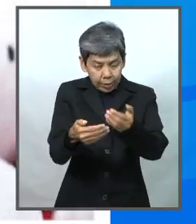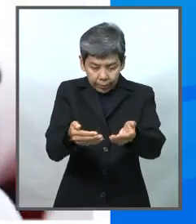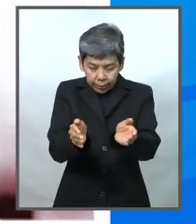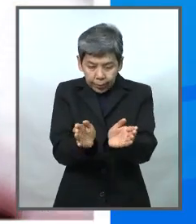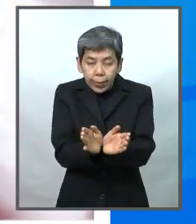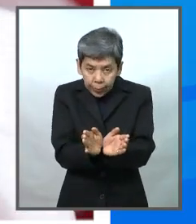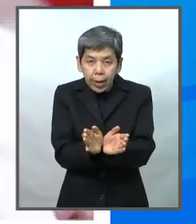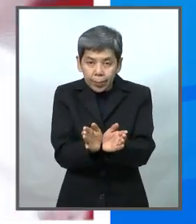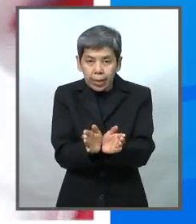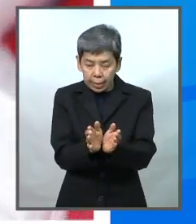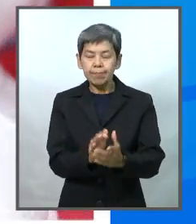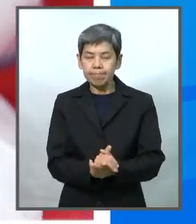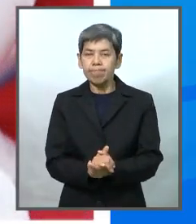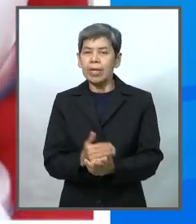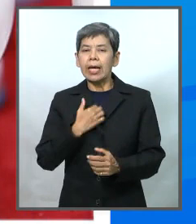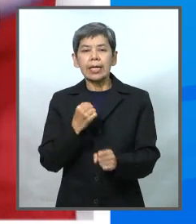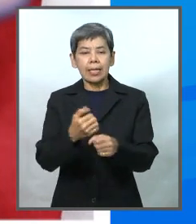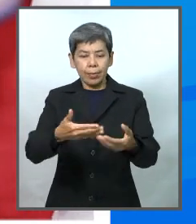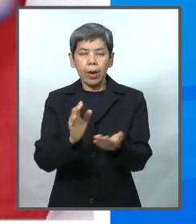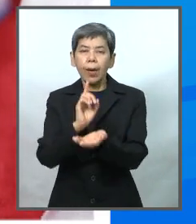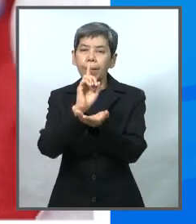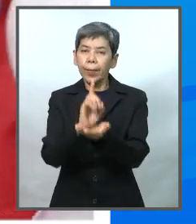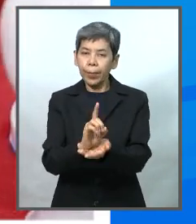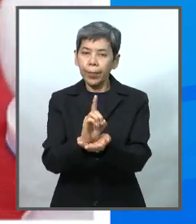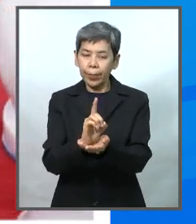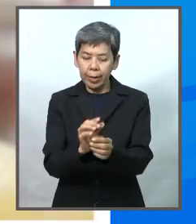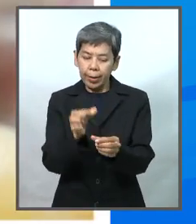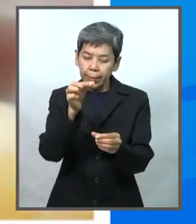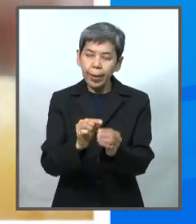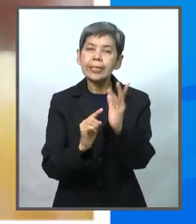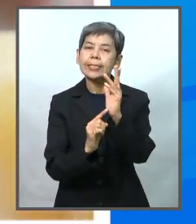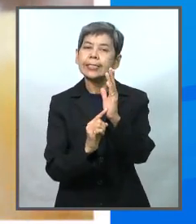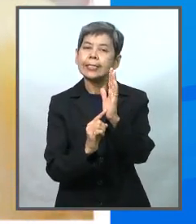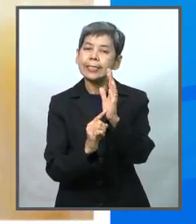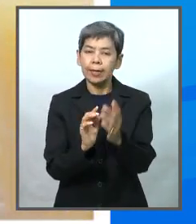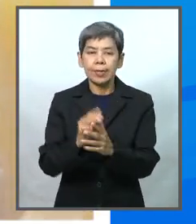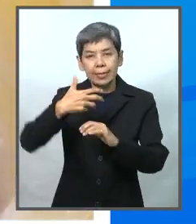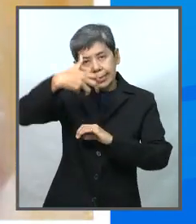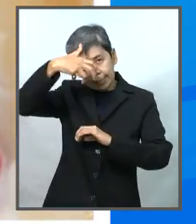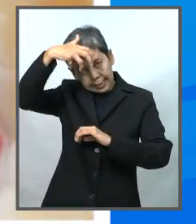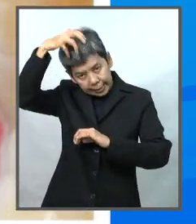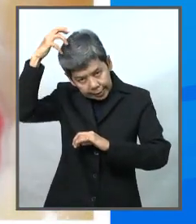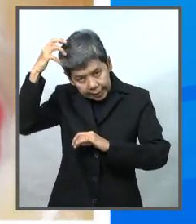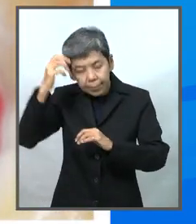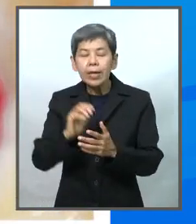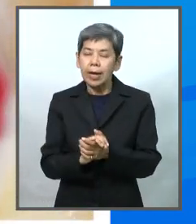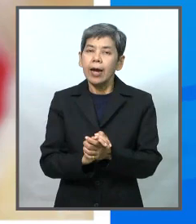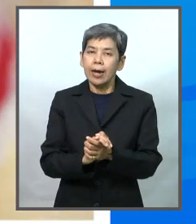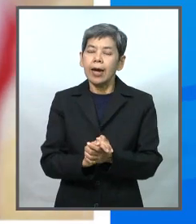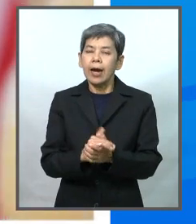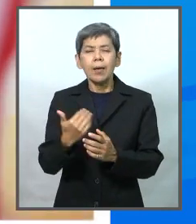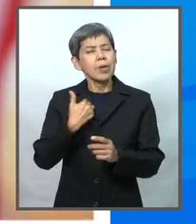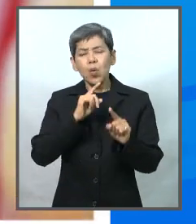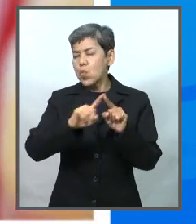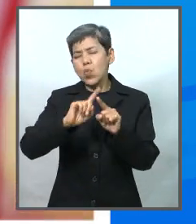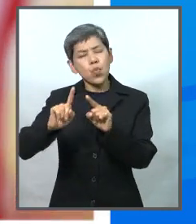เป็นงานกึ่งนะครับเนาะอันนี้เป็นกระถางธูปเป็นเชิงเทียนครับแล้วจะมีสิงโตงาช้างนะครับ